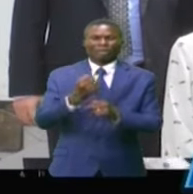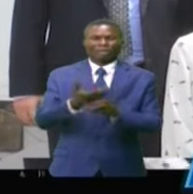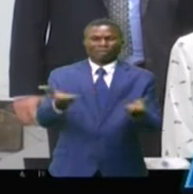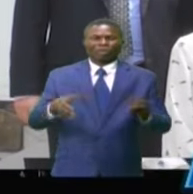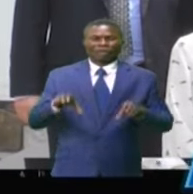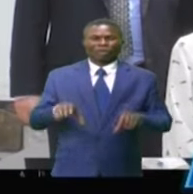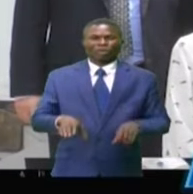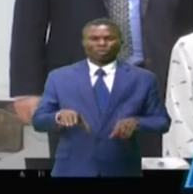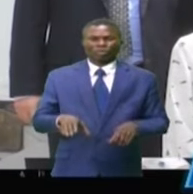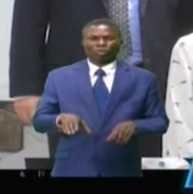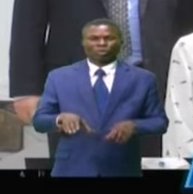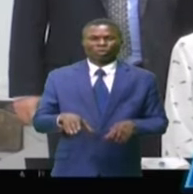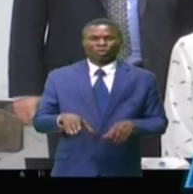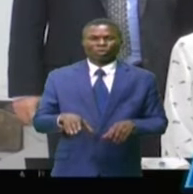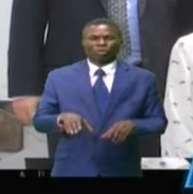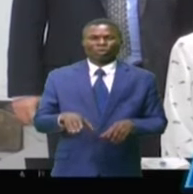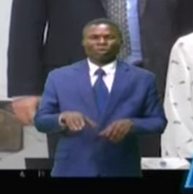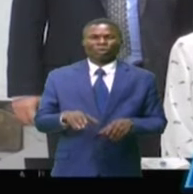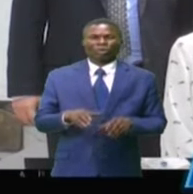Congo. Et